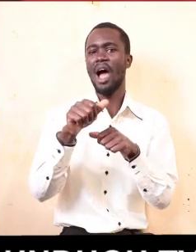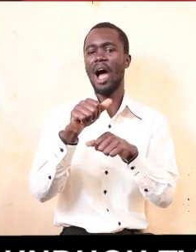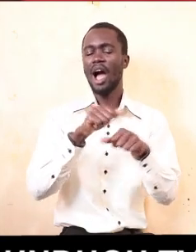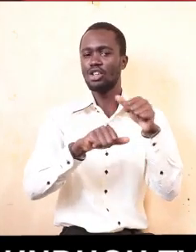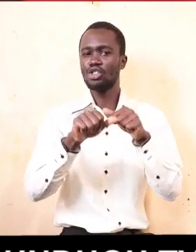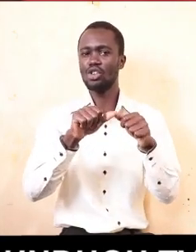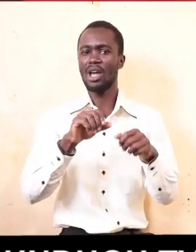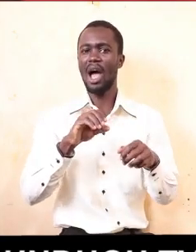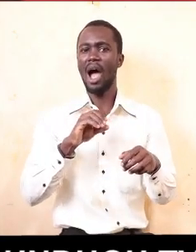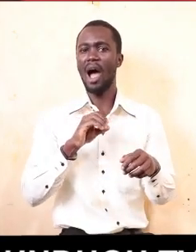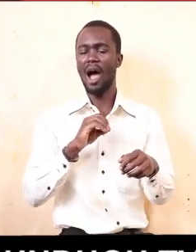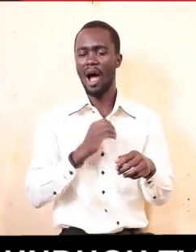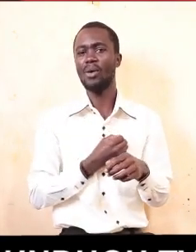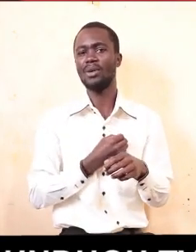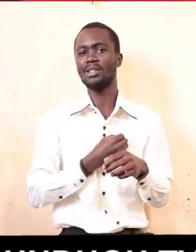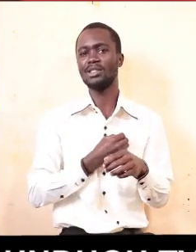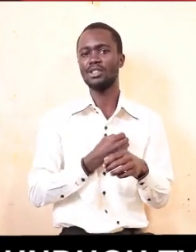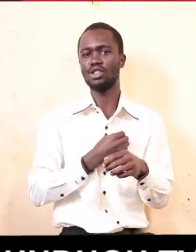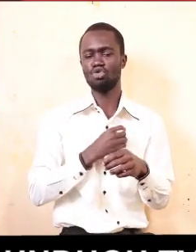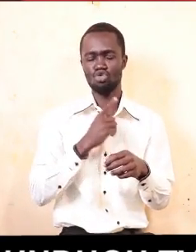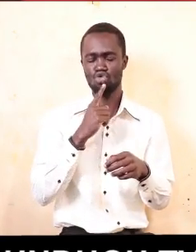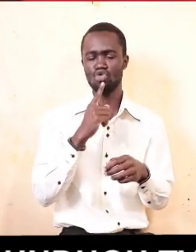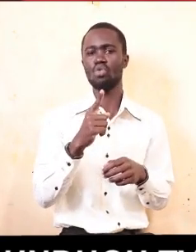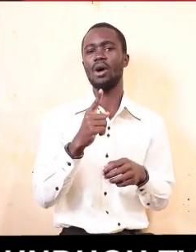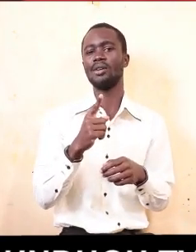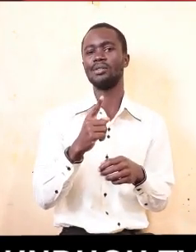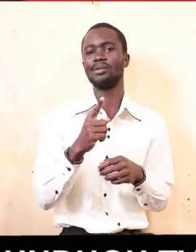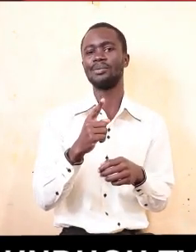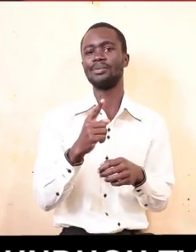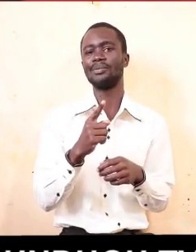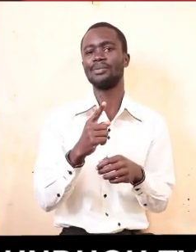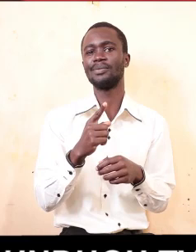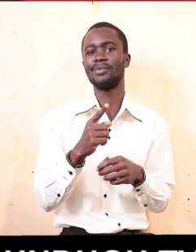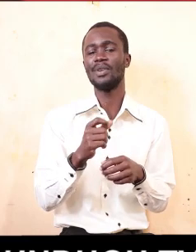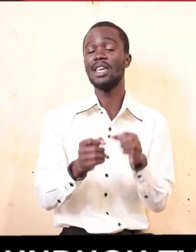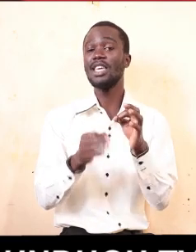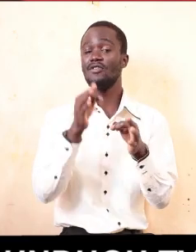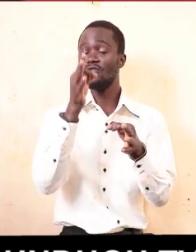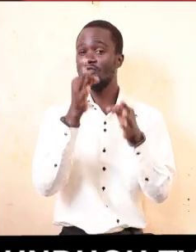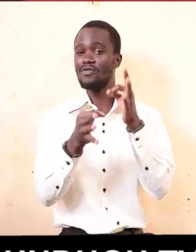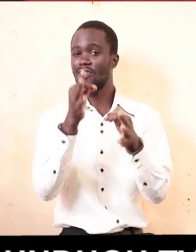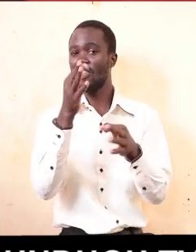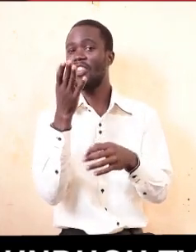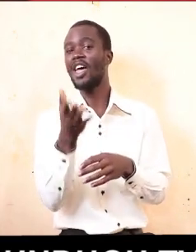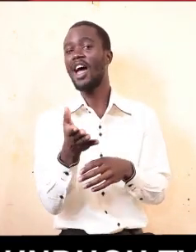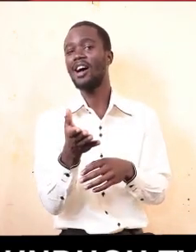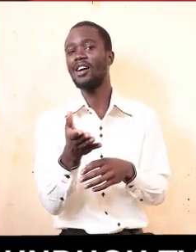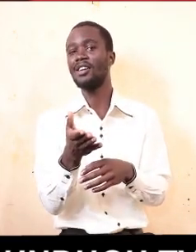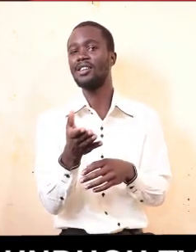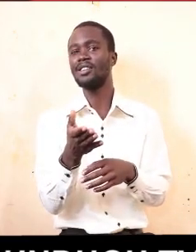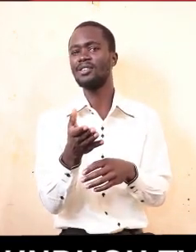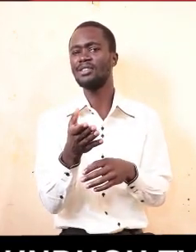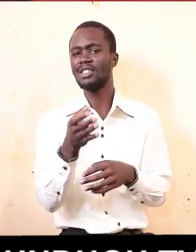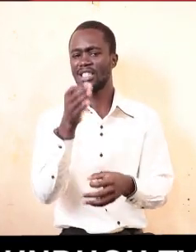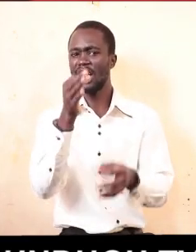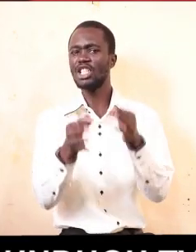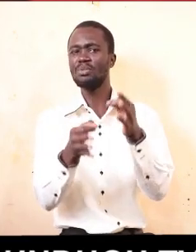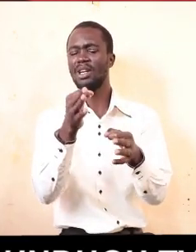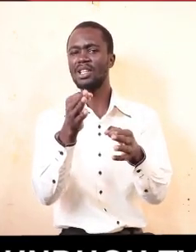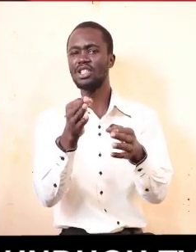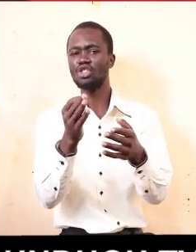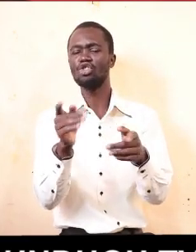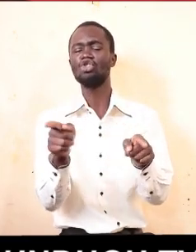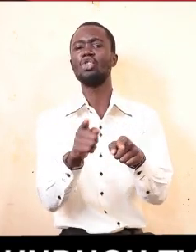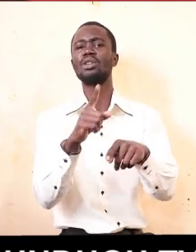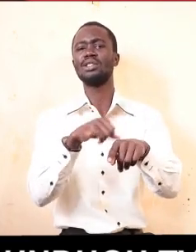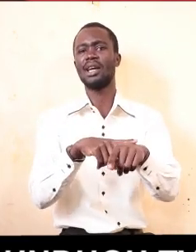hakika, ni lazima kutakuwa na hukumu. Na kama kutakuwa na hukumu, hukumu ni wa muda ama siku